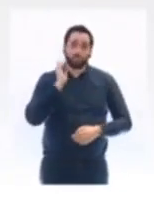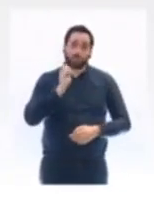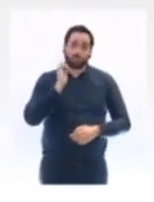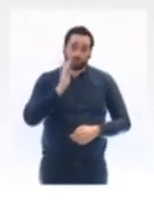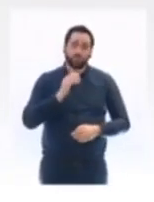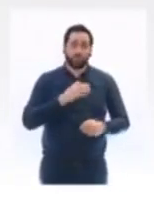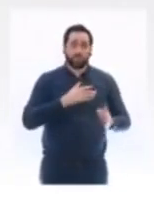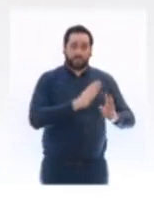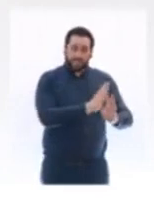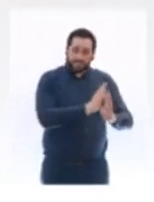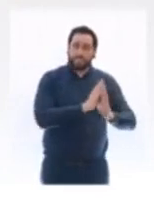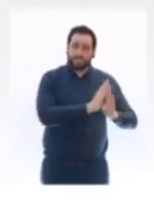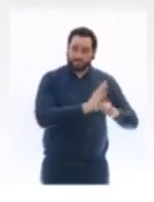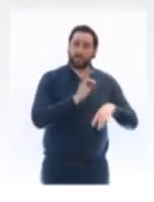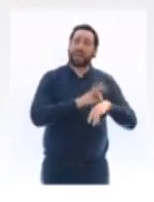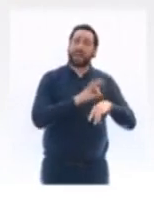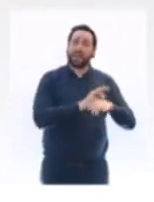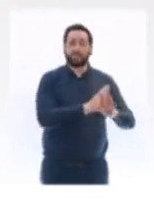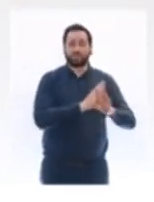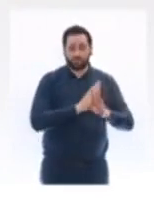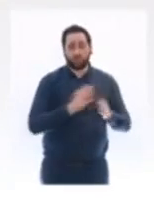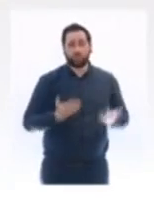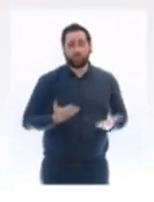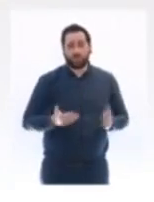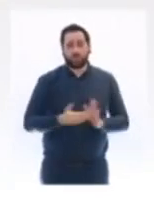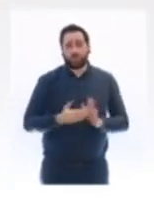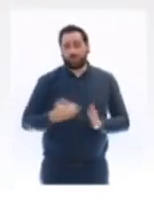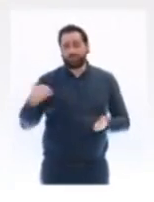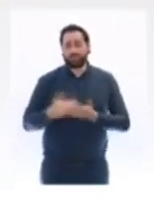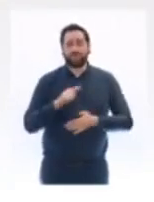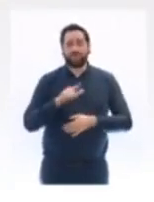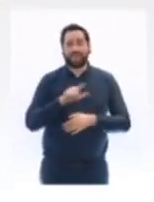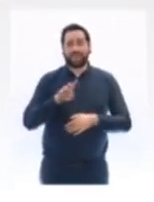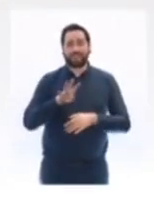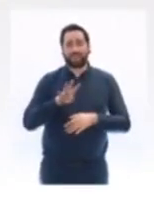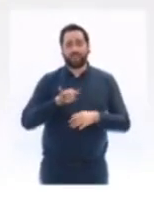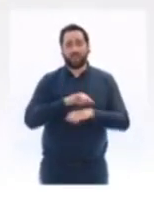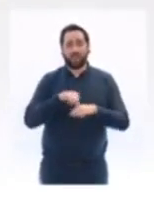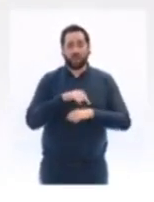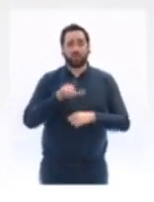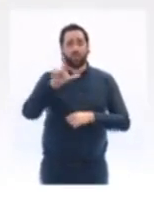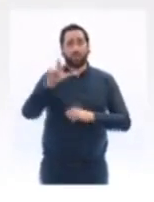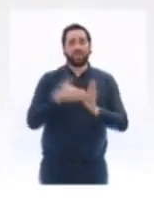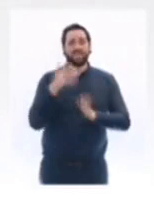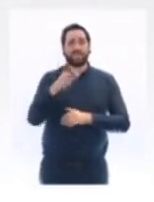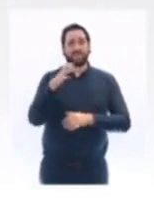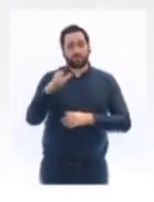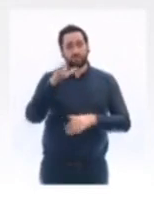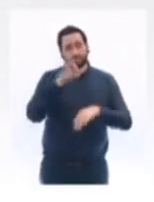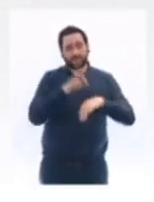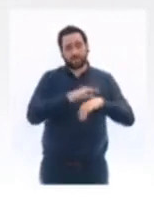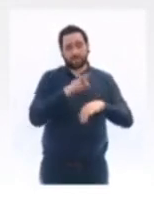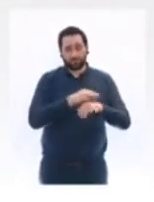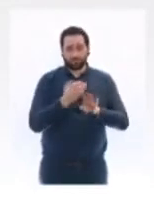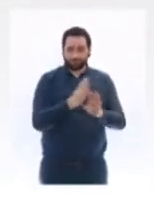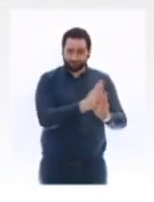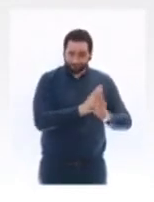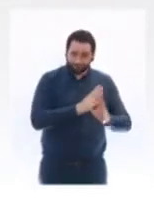établissements de santé concernés. Par exemple, je pense à Clermont-Ferrand, je pense au Puy-en-Velay, je pense à Angers, où des